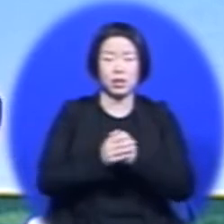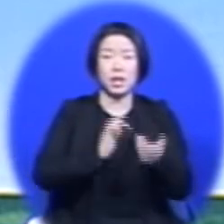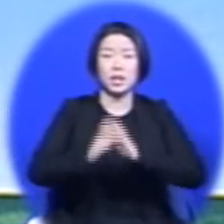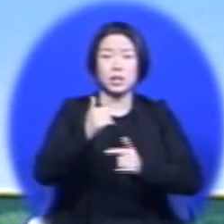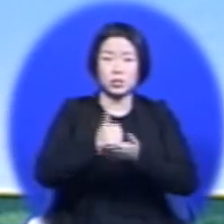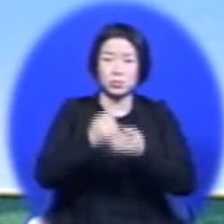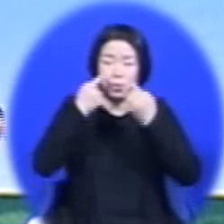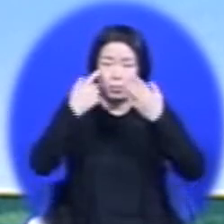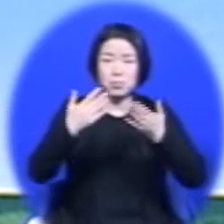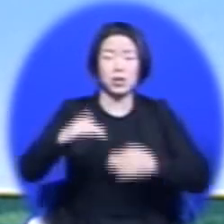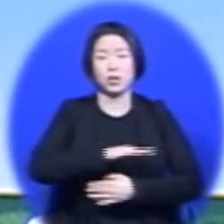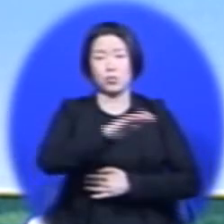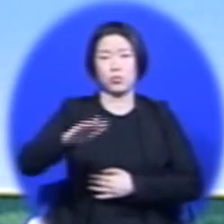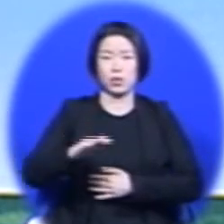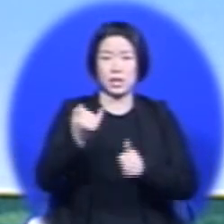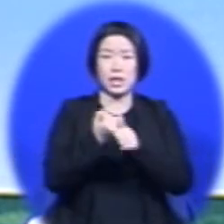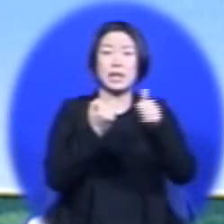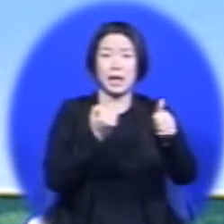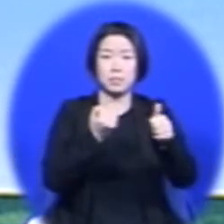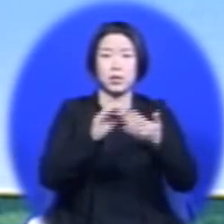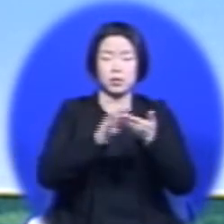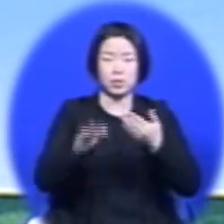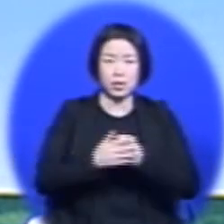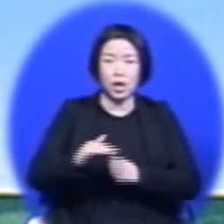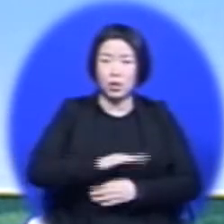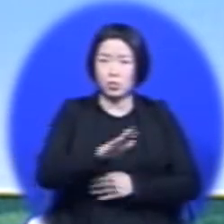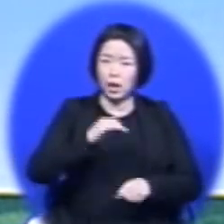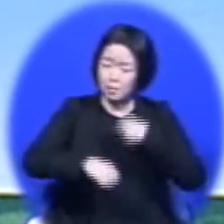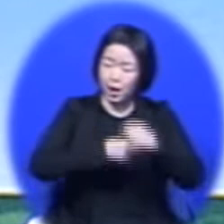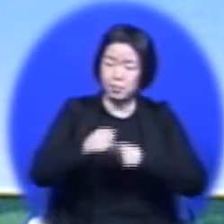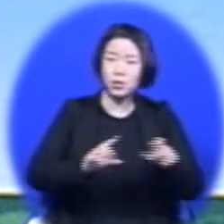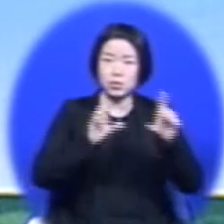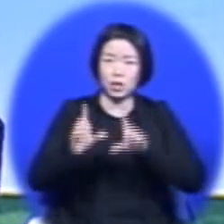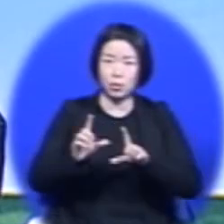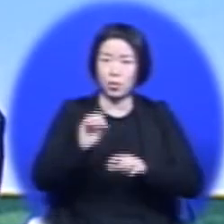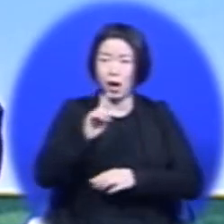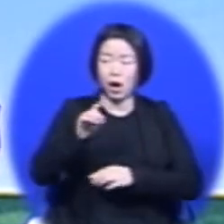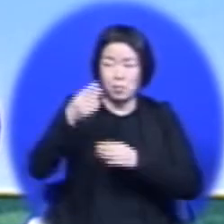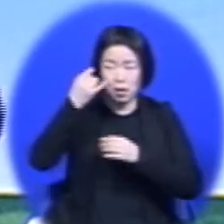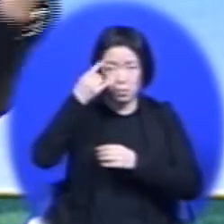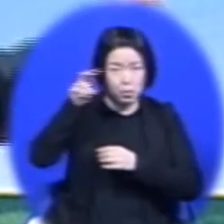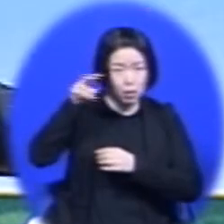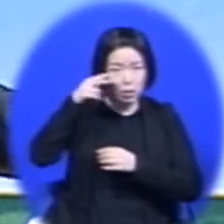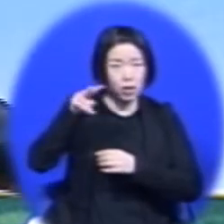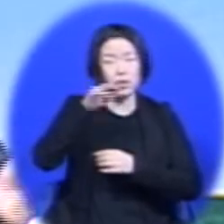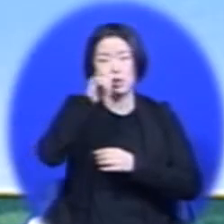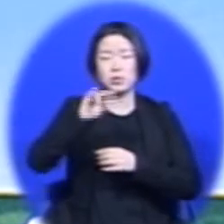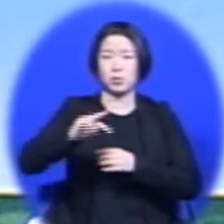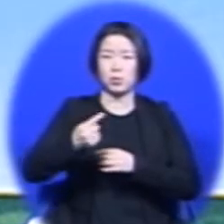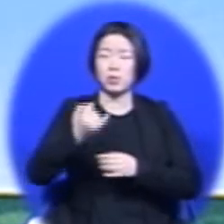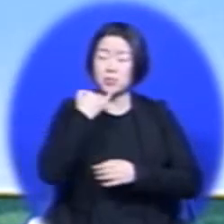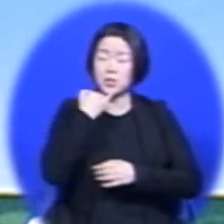예수님은 분명히 우리의 남편이세요. 우리가 아무렇게나 살고 아무데나 한눈을 팔아도 그냥 괜찮으신